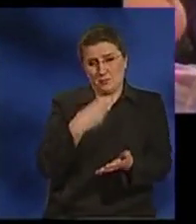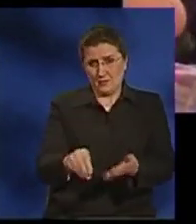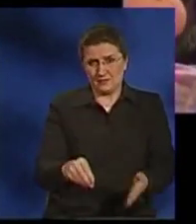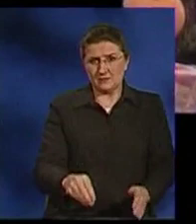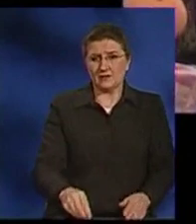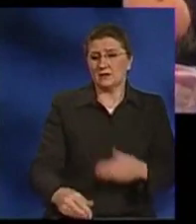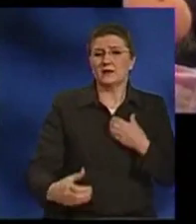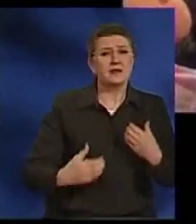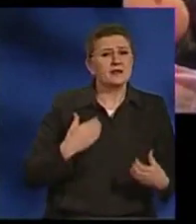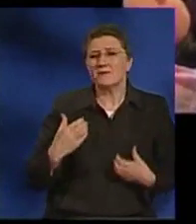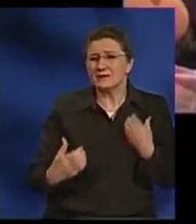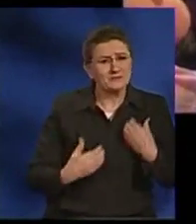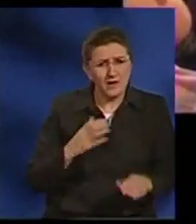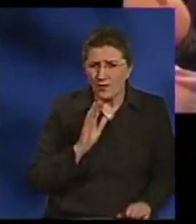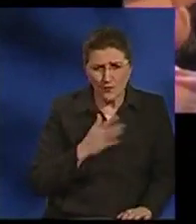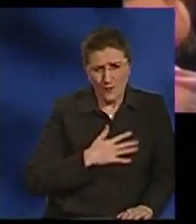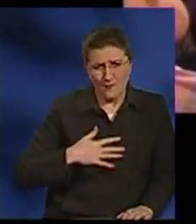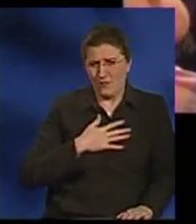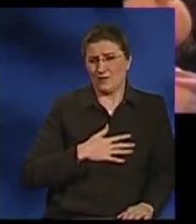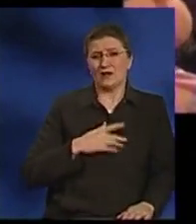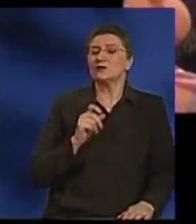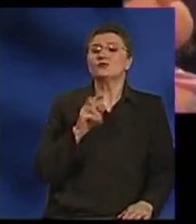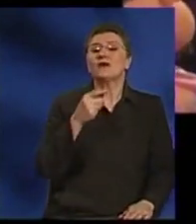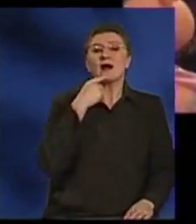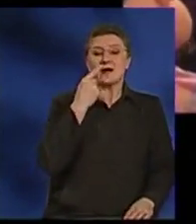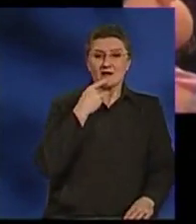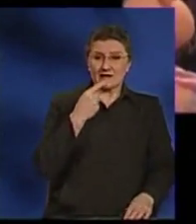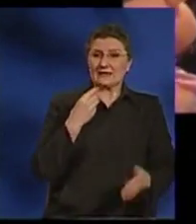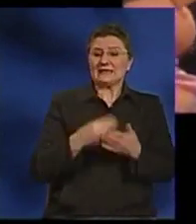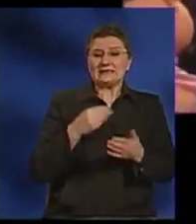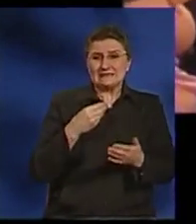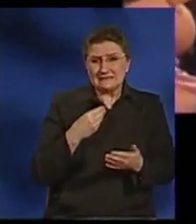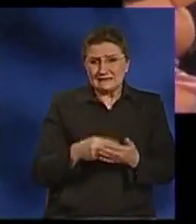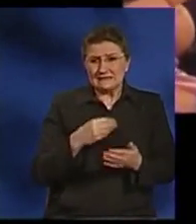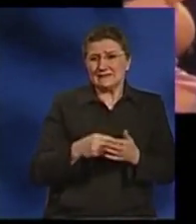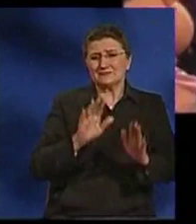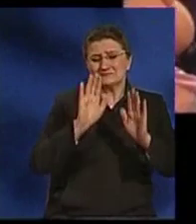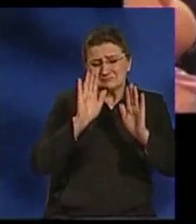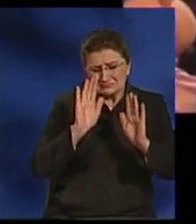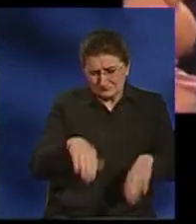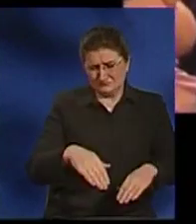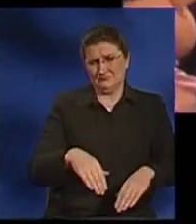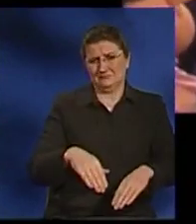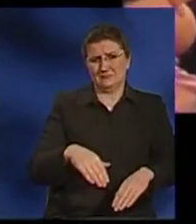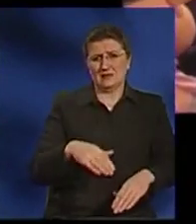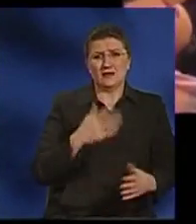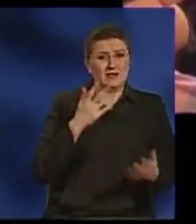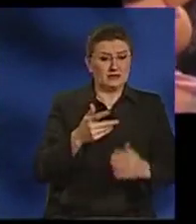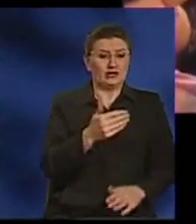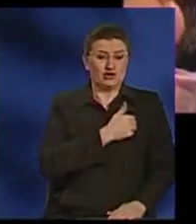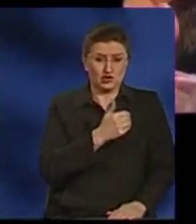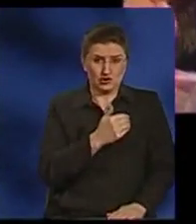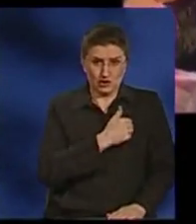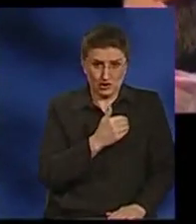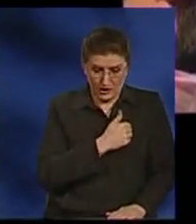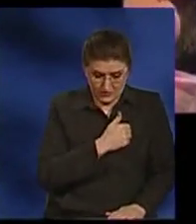но у Не беспокойтесь, молодой человек. Ну, о чем вы говорите? Деньги, ну, выкиньте это из головы. Раз вы изъявили желание